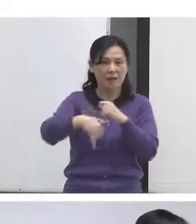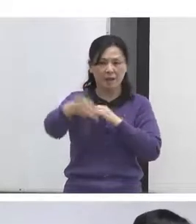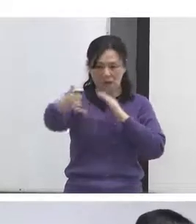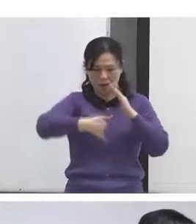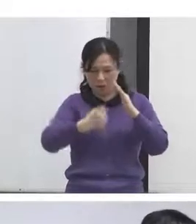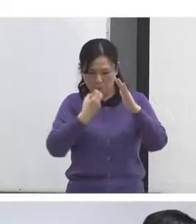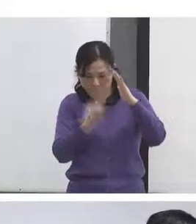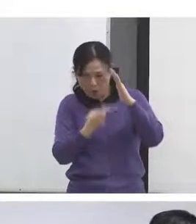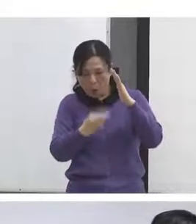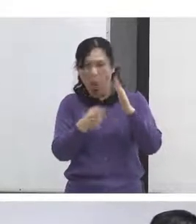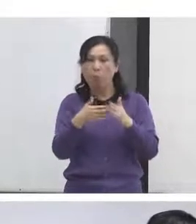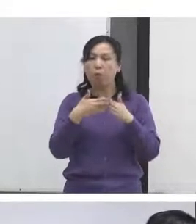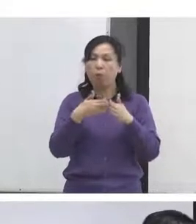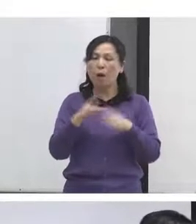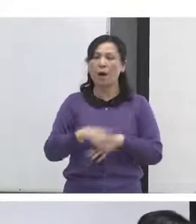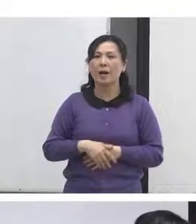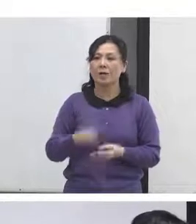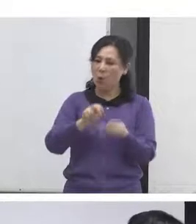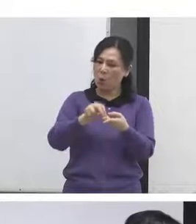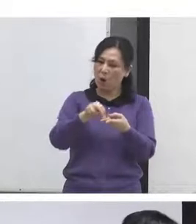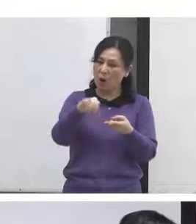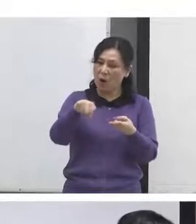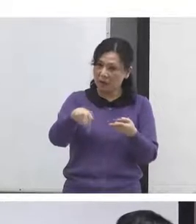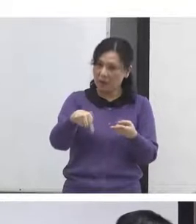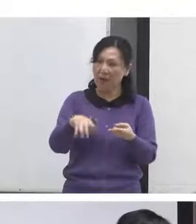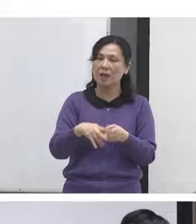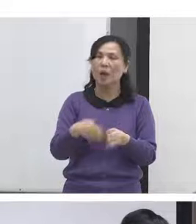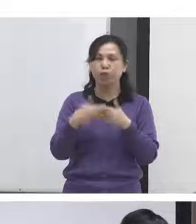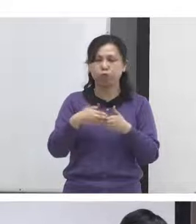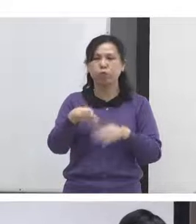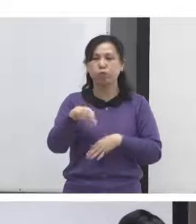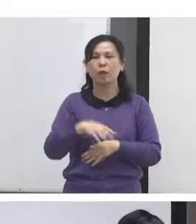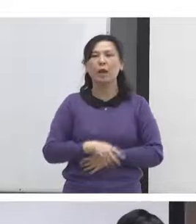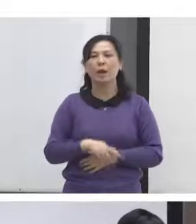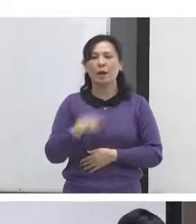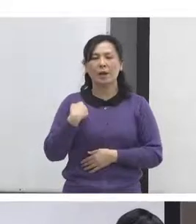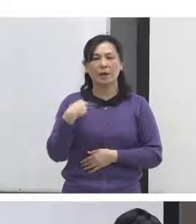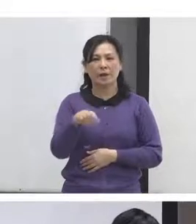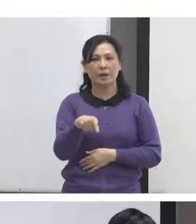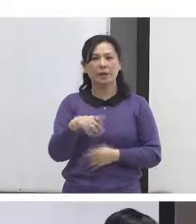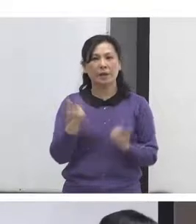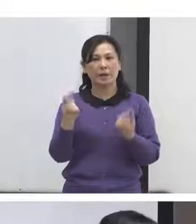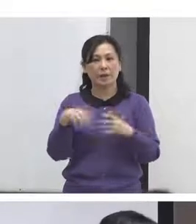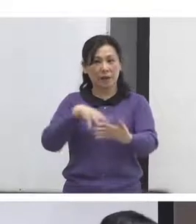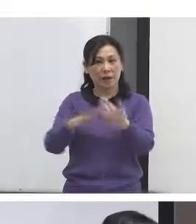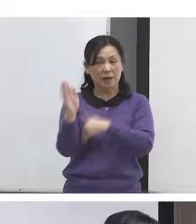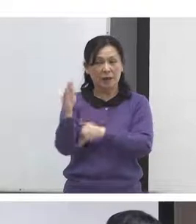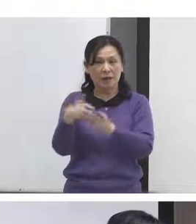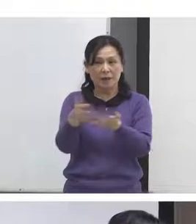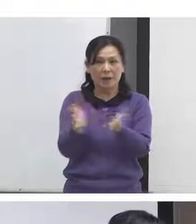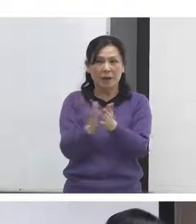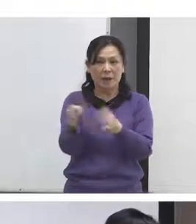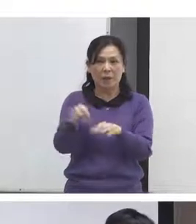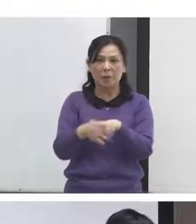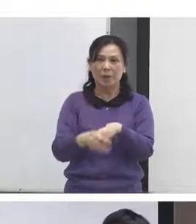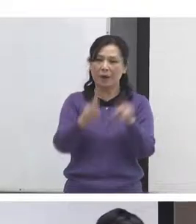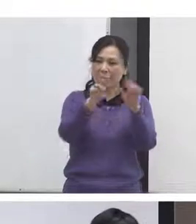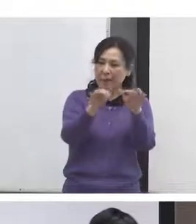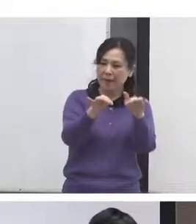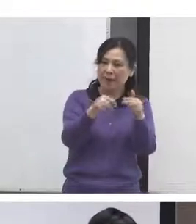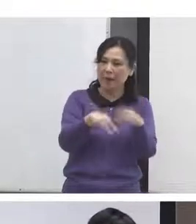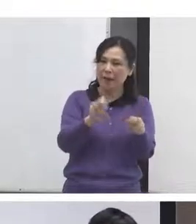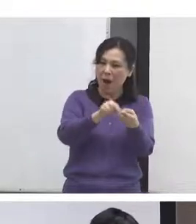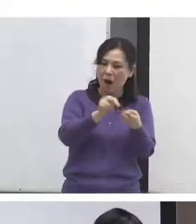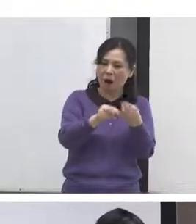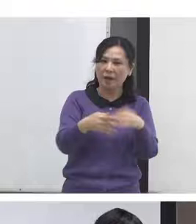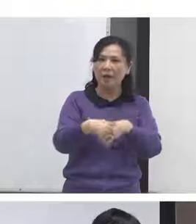家的，所以他还需要从地址中知道村里。然后所以我那时候也协助说去街上有一个内政部的 TGOS 系统，让这个地址他没有写到